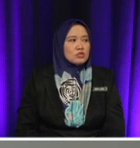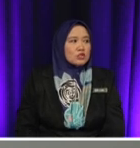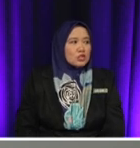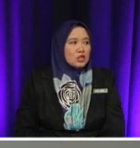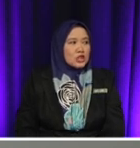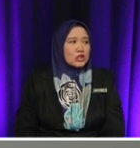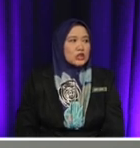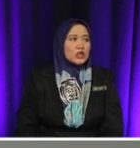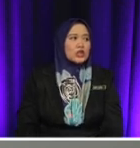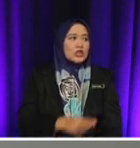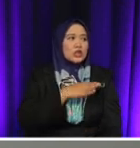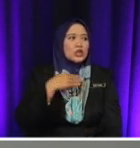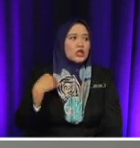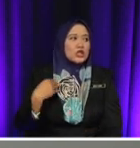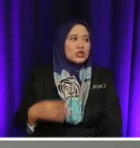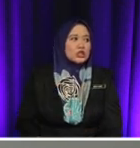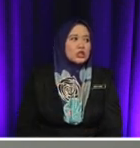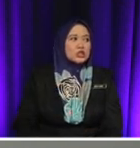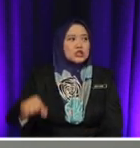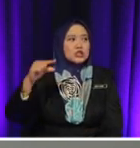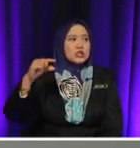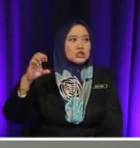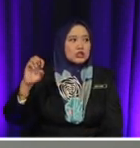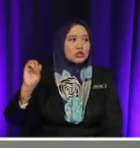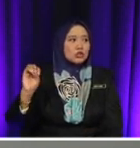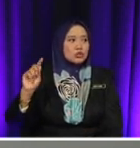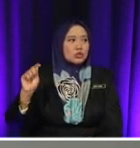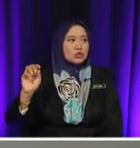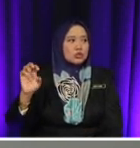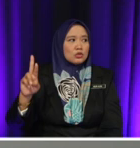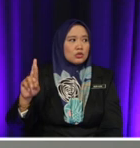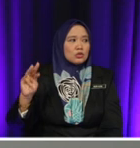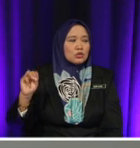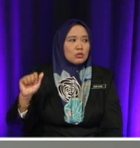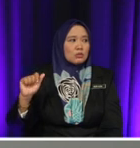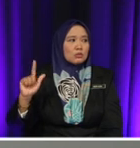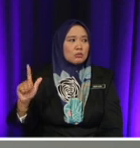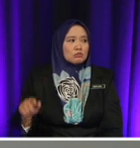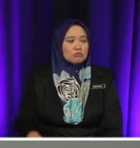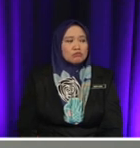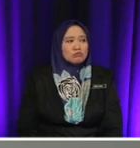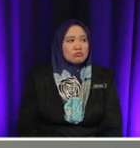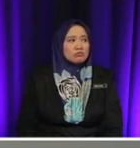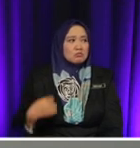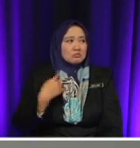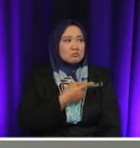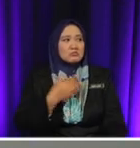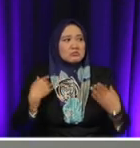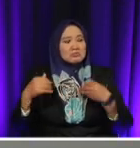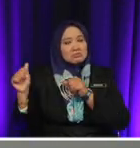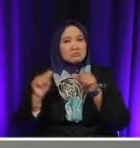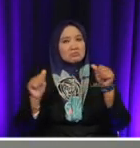kita akan habis bahahan tu Adakah bahahan lain yang kita boleh gantikan pasti kita ada angin kita ada